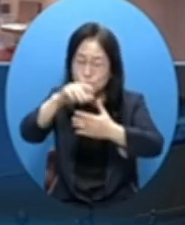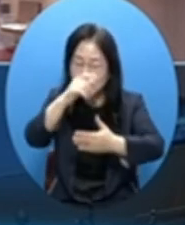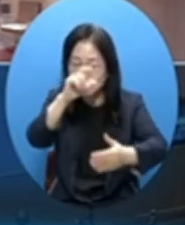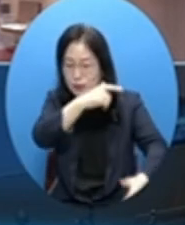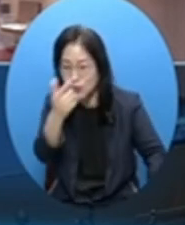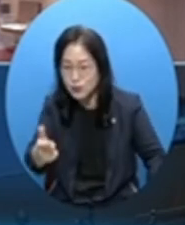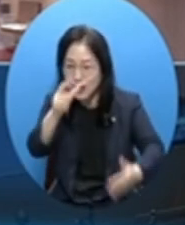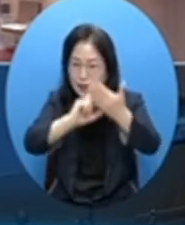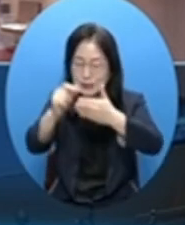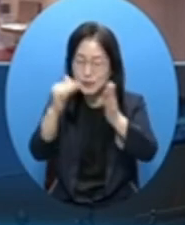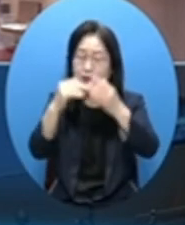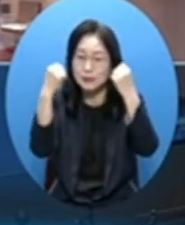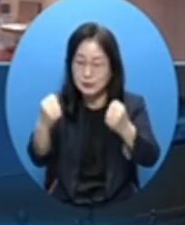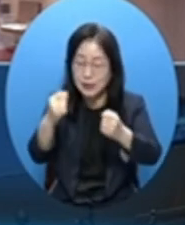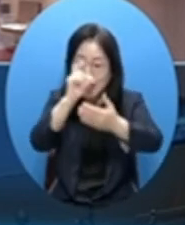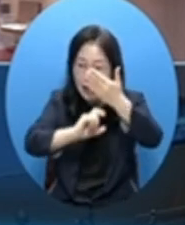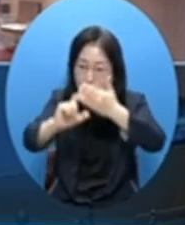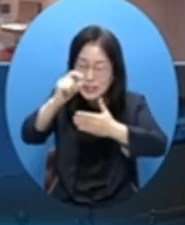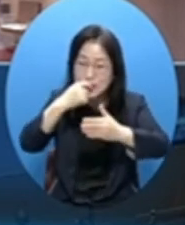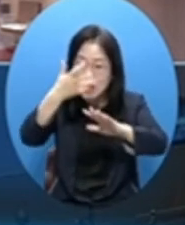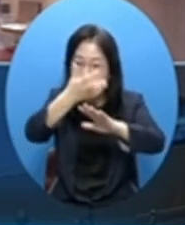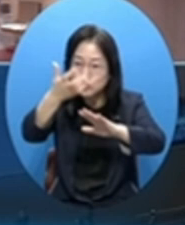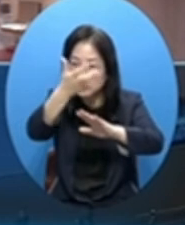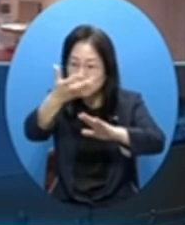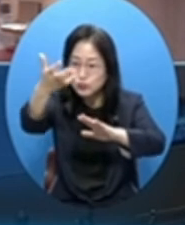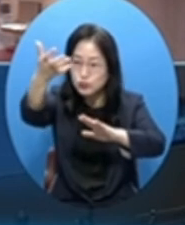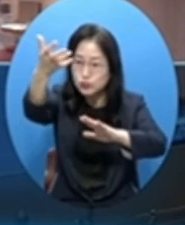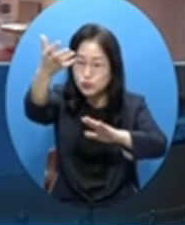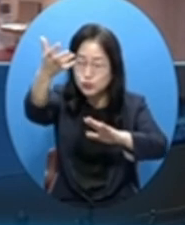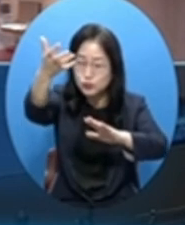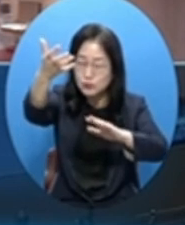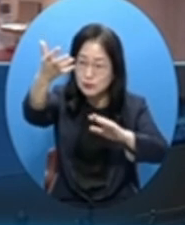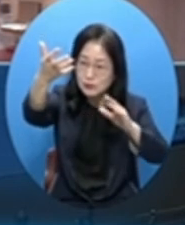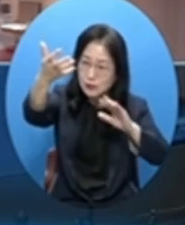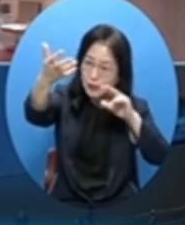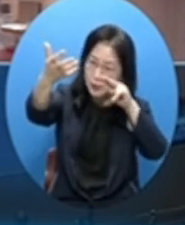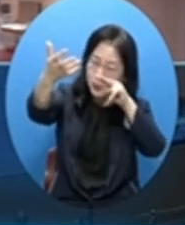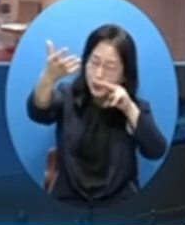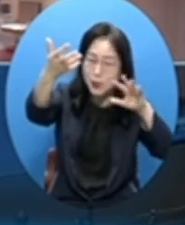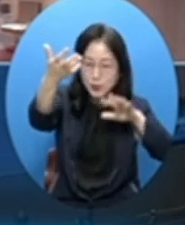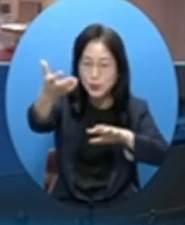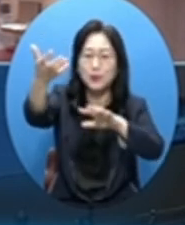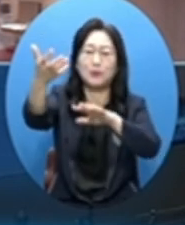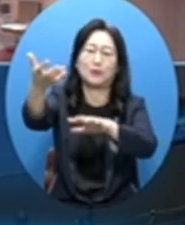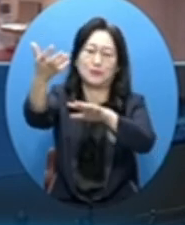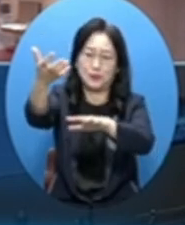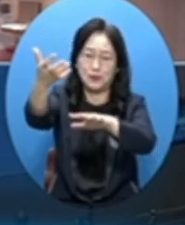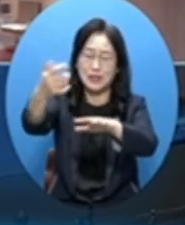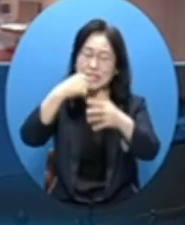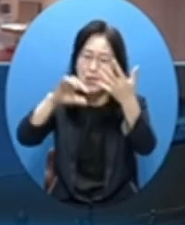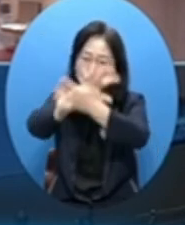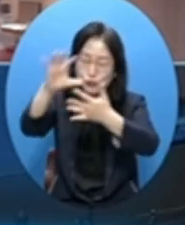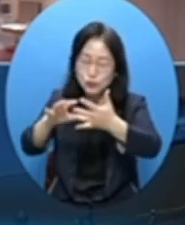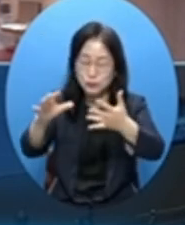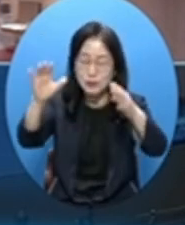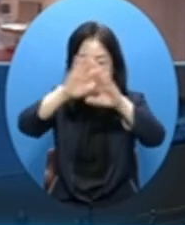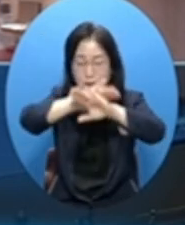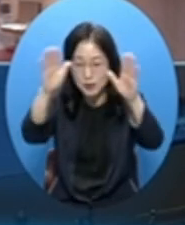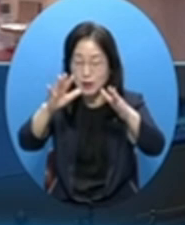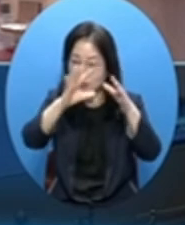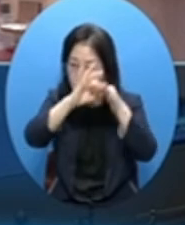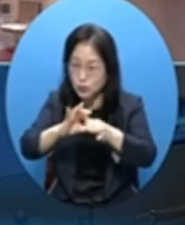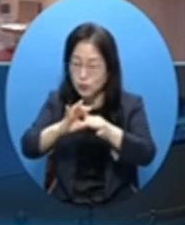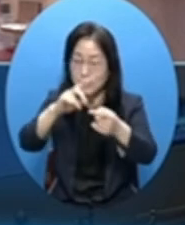아침까지 있다가 아침에 그 구름이 떠오를 때에는 그들이 행진하였고 구름이 밤낮 있다가 또 오르면 곧